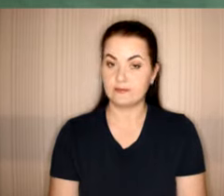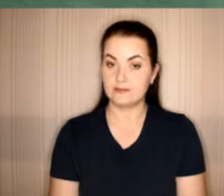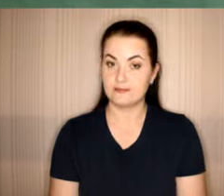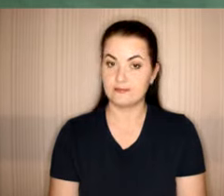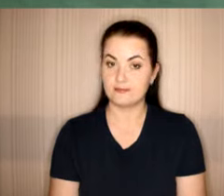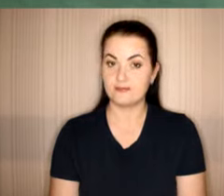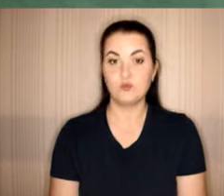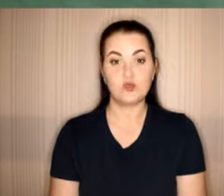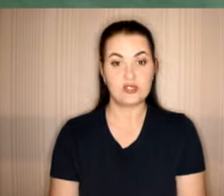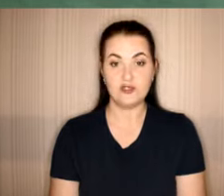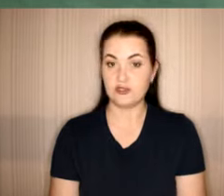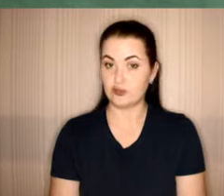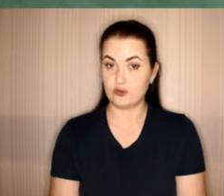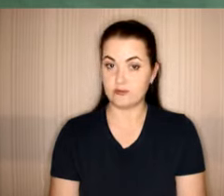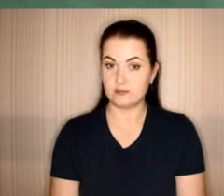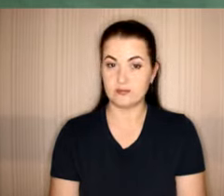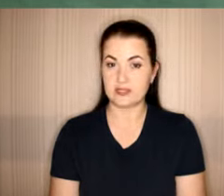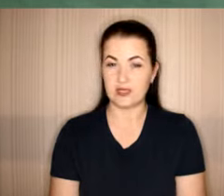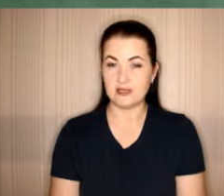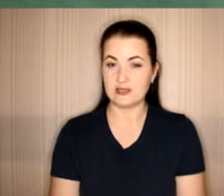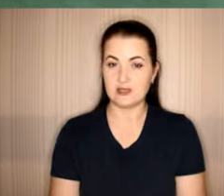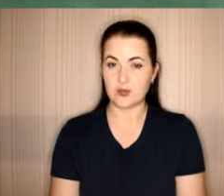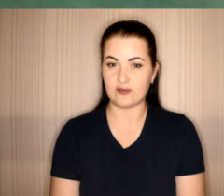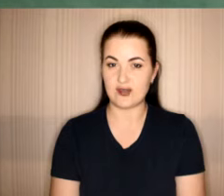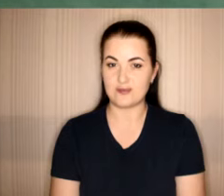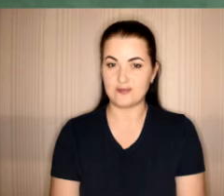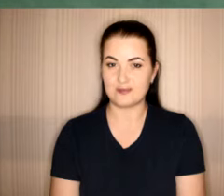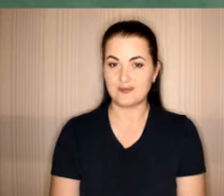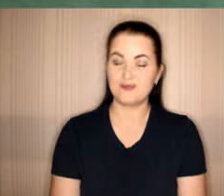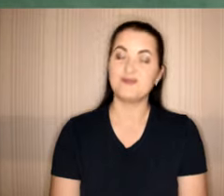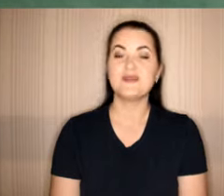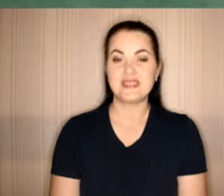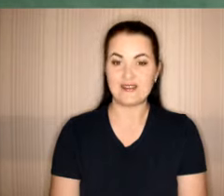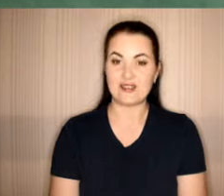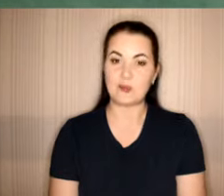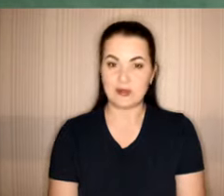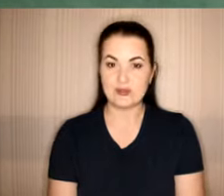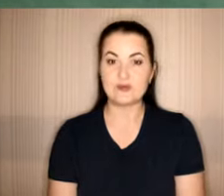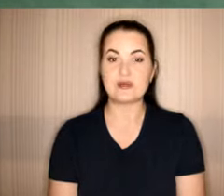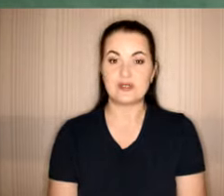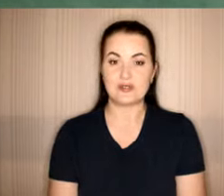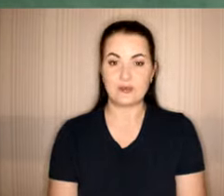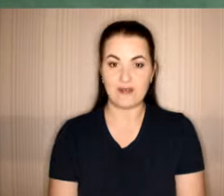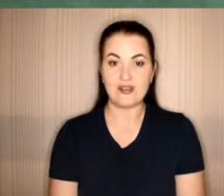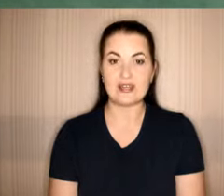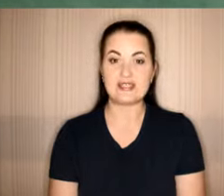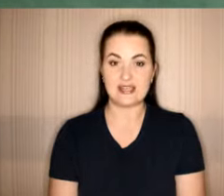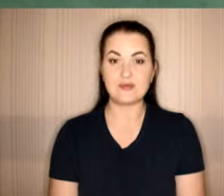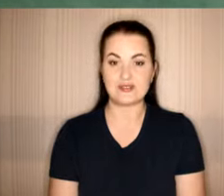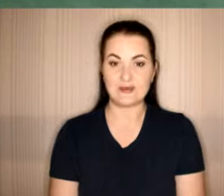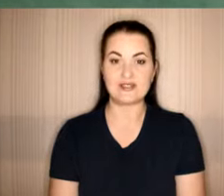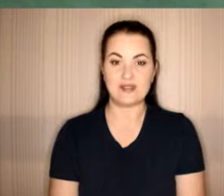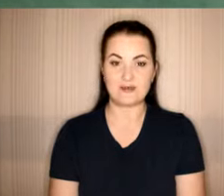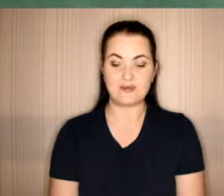слух. Музичний слух. Здається, це неправильно. Ставте на паузу, переписуйте правильно, і